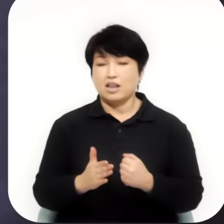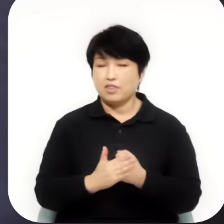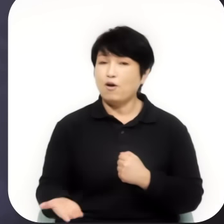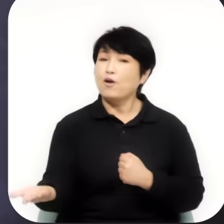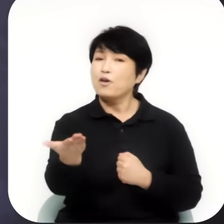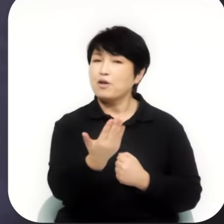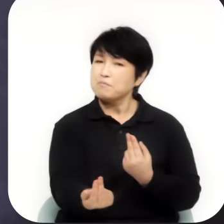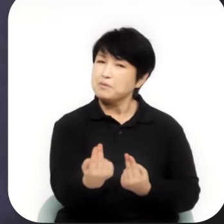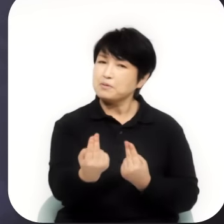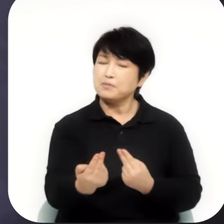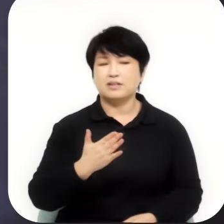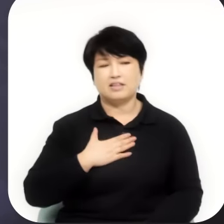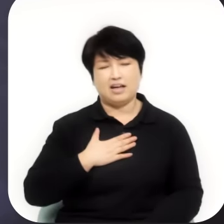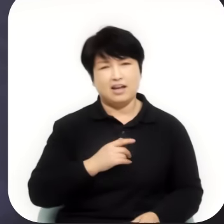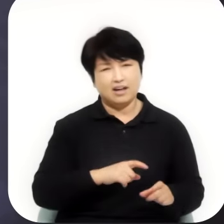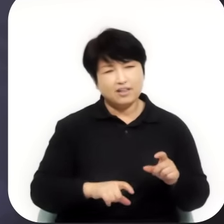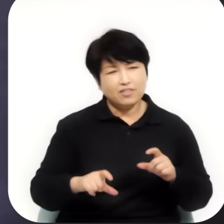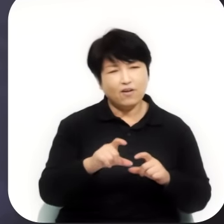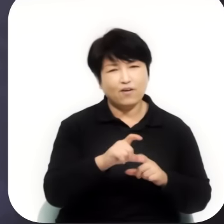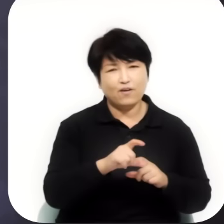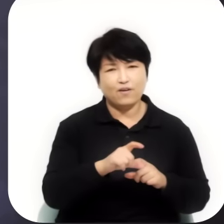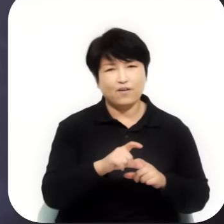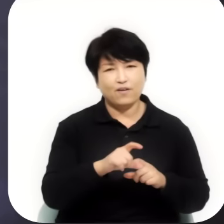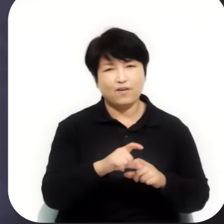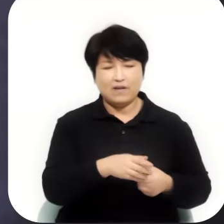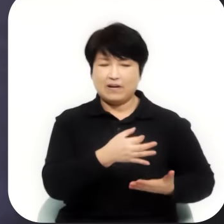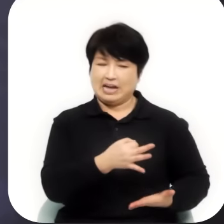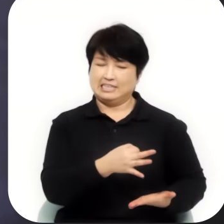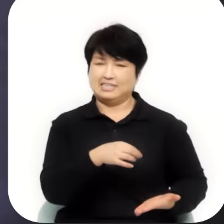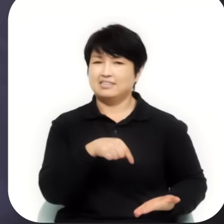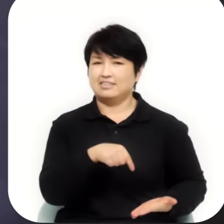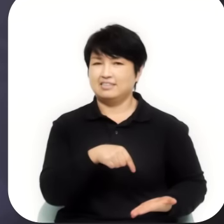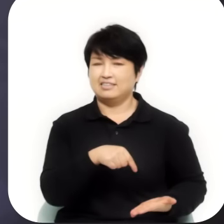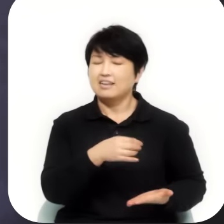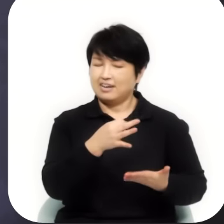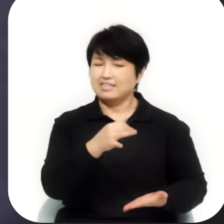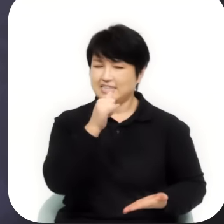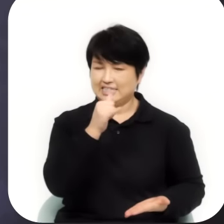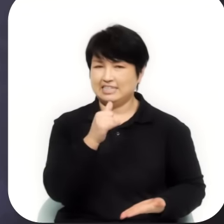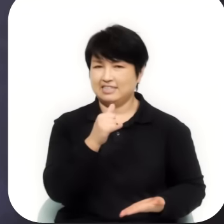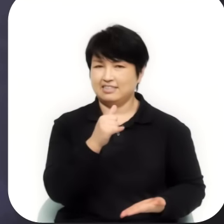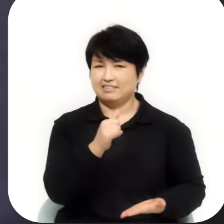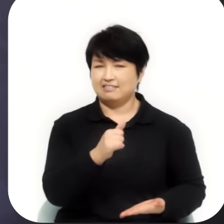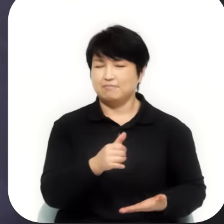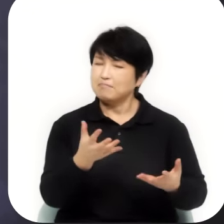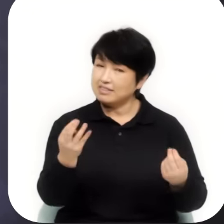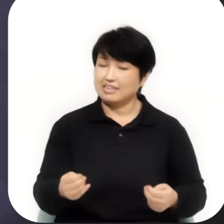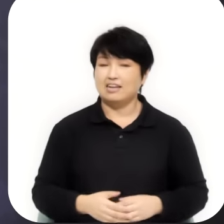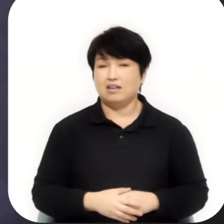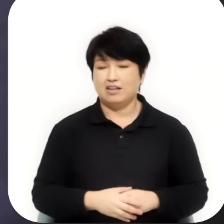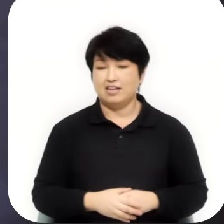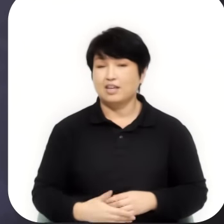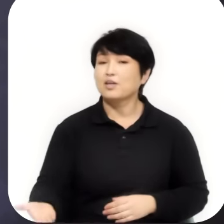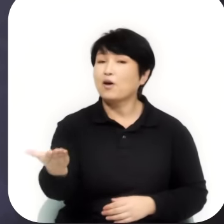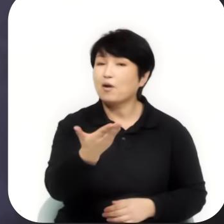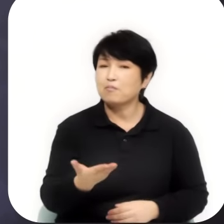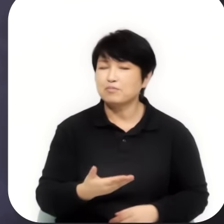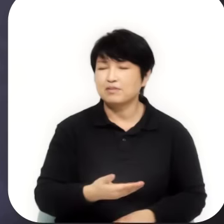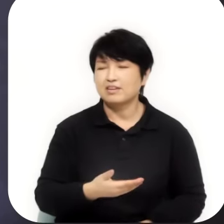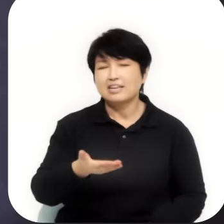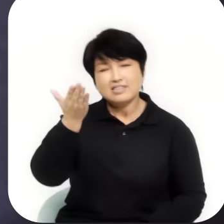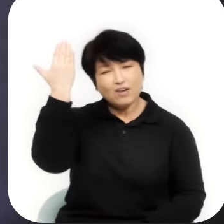그래서 여러분보다 훨씬 더 나은 이런 자산을 가지고 있다. 이렇게 얘기하지.